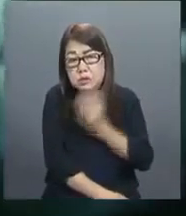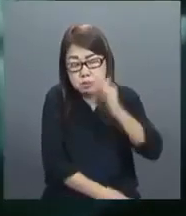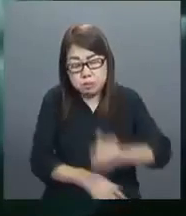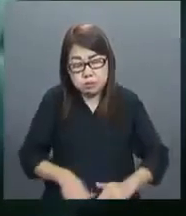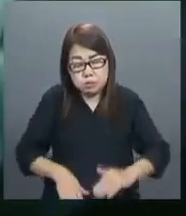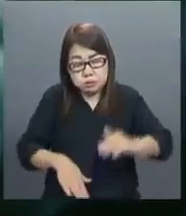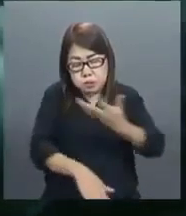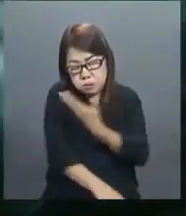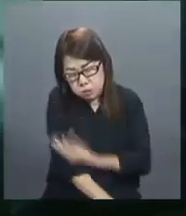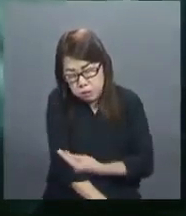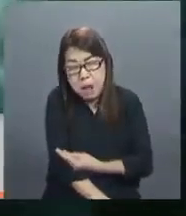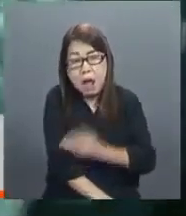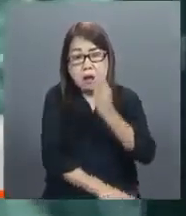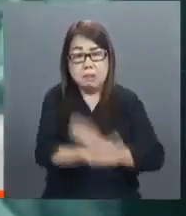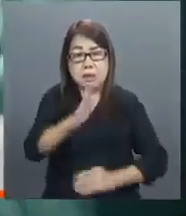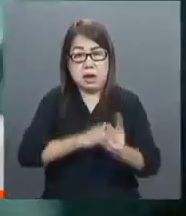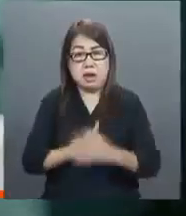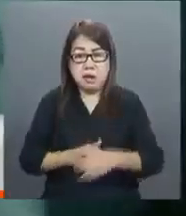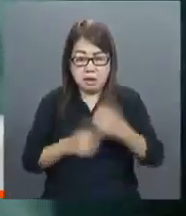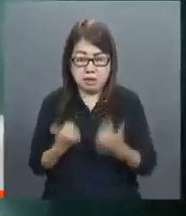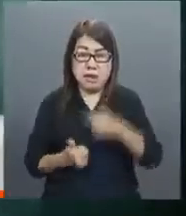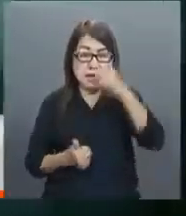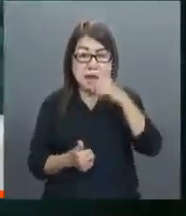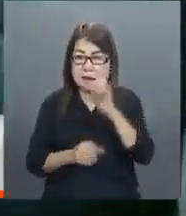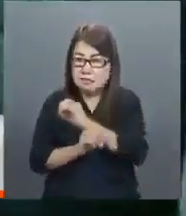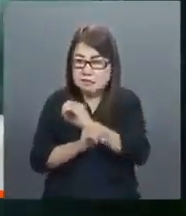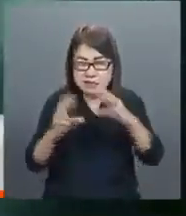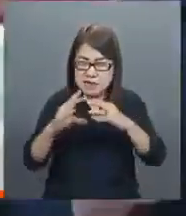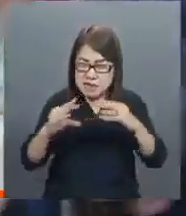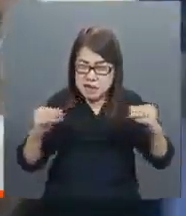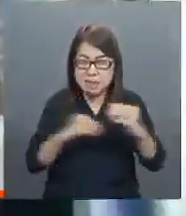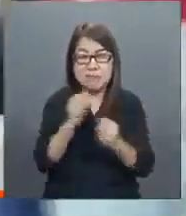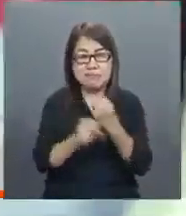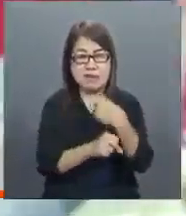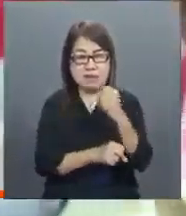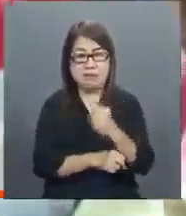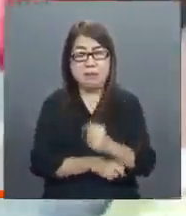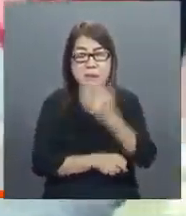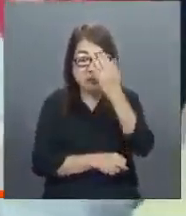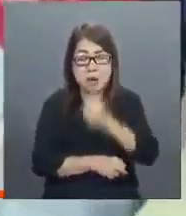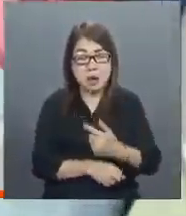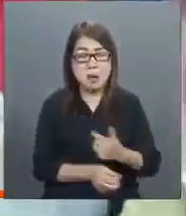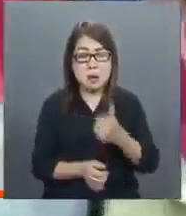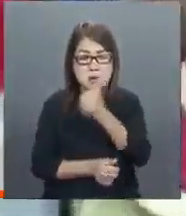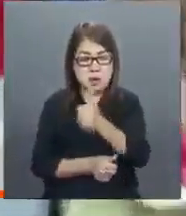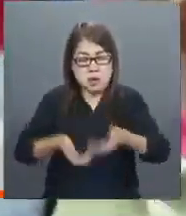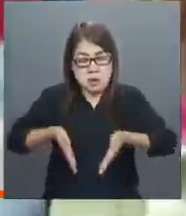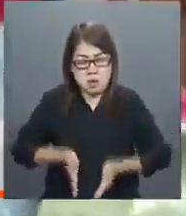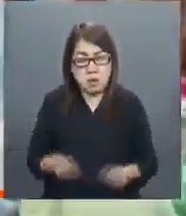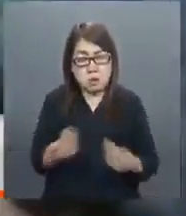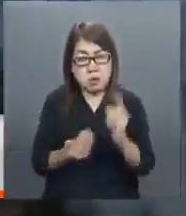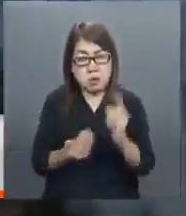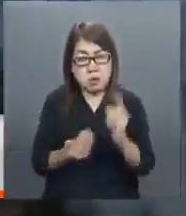แม้ว่าประเทศไทยจะปลอดจากโรคโปลิโอมากว่า10ปีเนื่องจากเด็กไทยได้รับการหยอดวัคซีนป้องกันโรคโปลิโอชนิดเชื้อเป็นจ